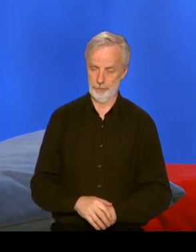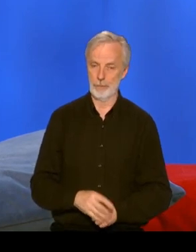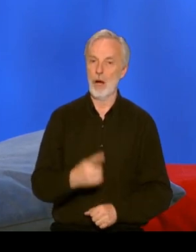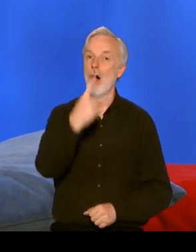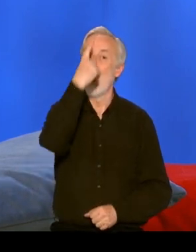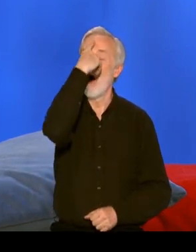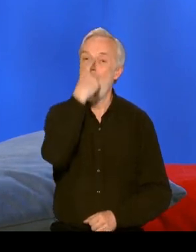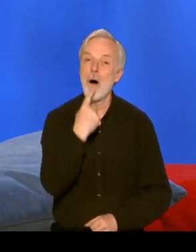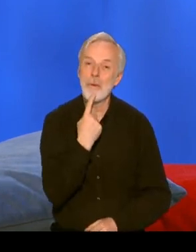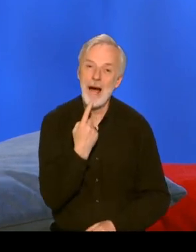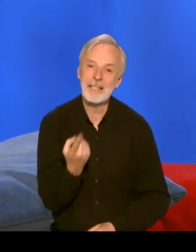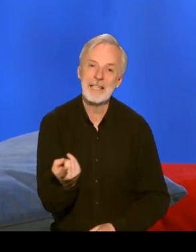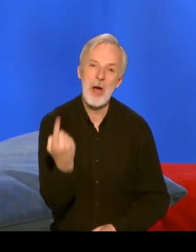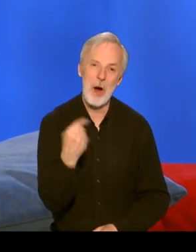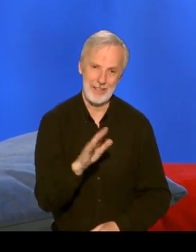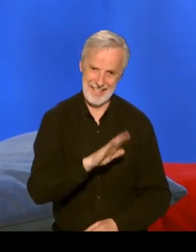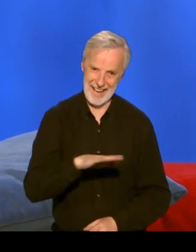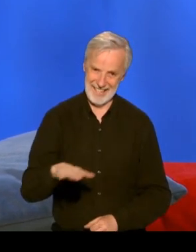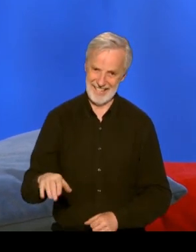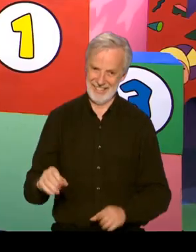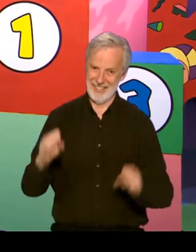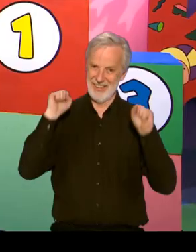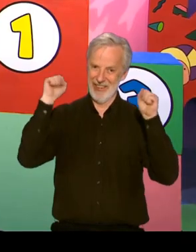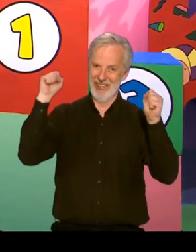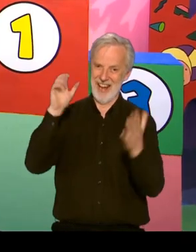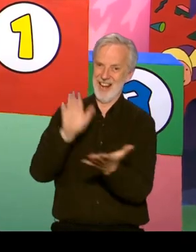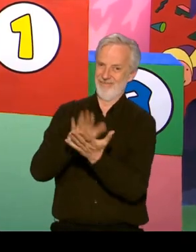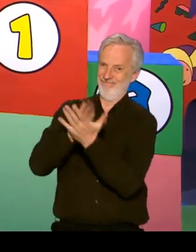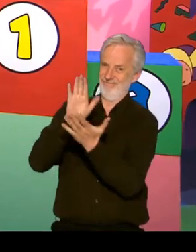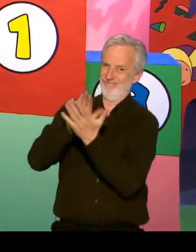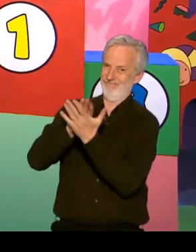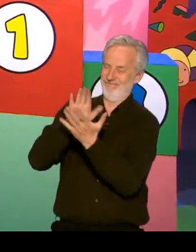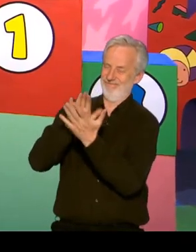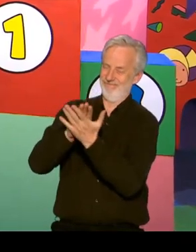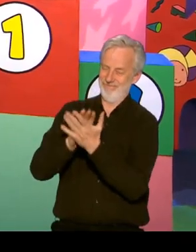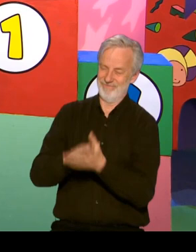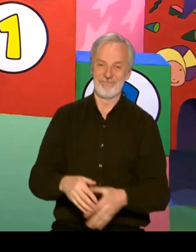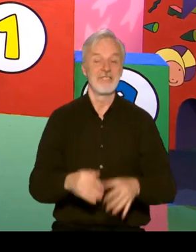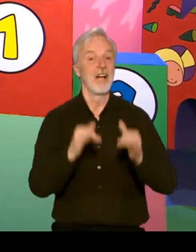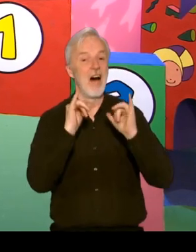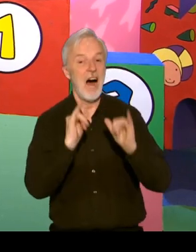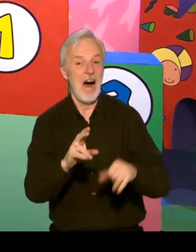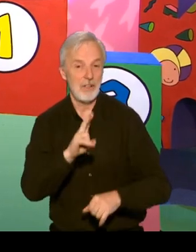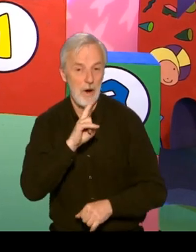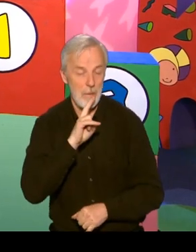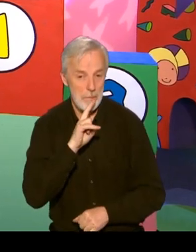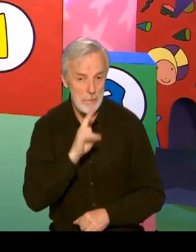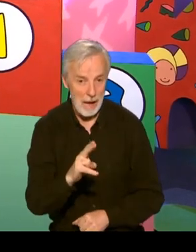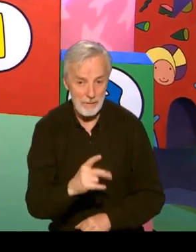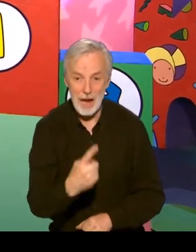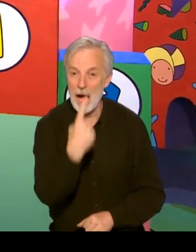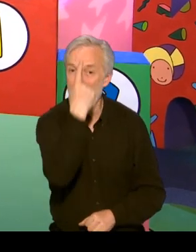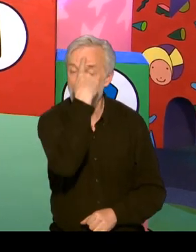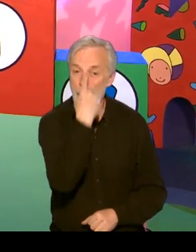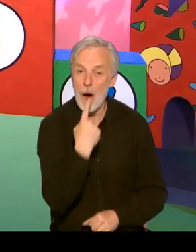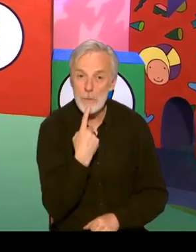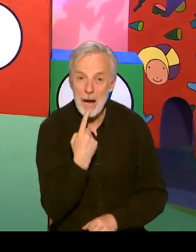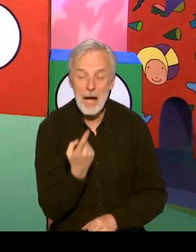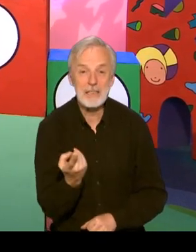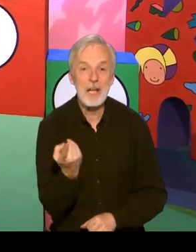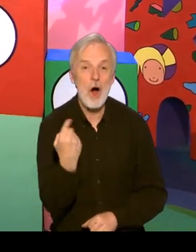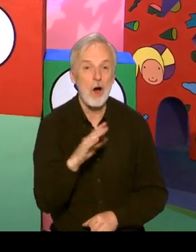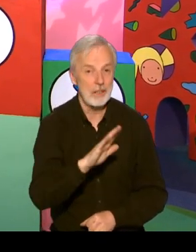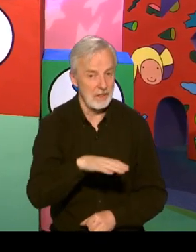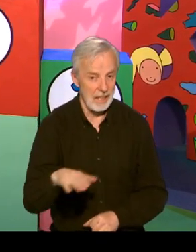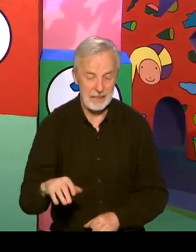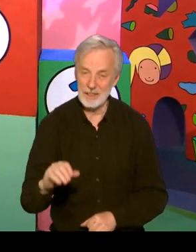Obrázky od školkáčků, jubi, jubi, jubičko. Máš pravdu, protože obrázky od vás tady